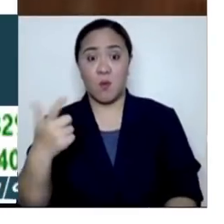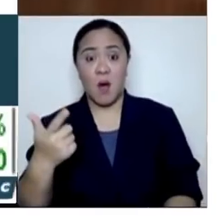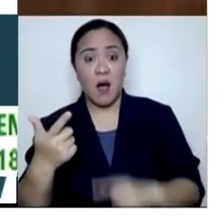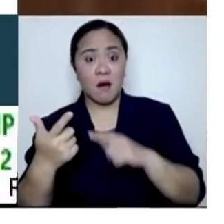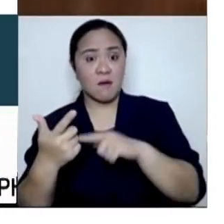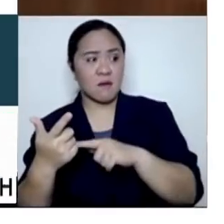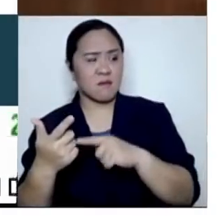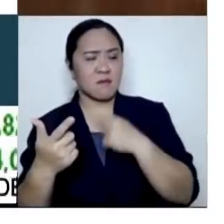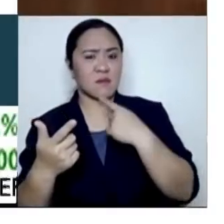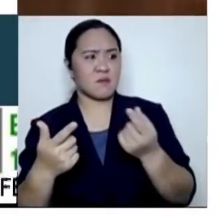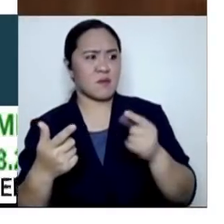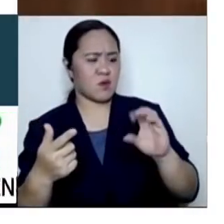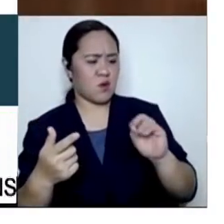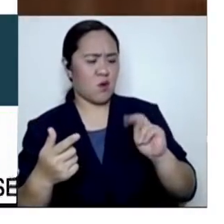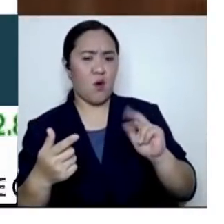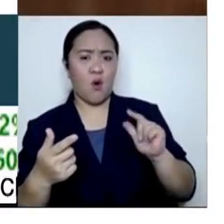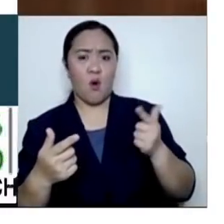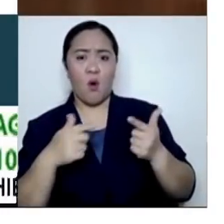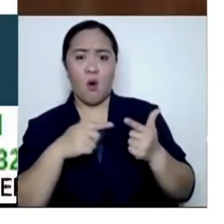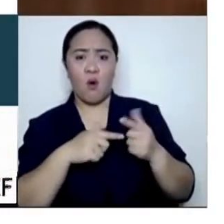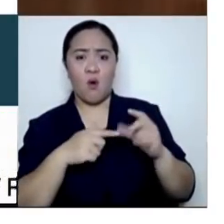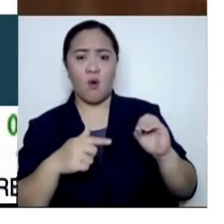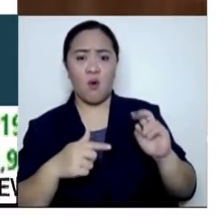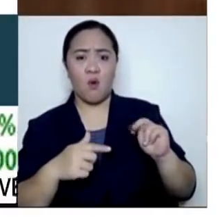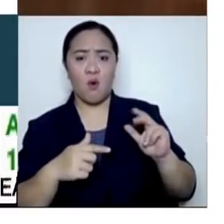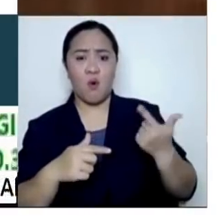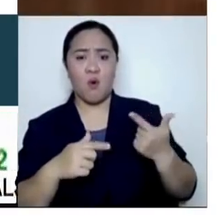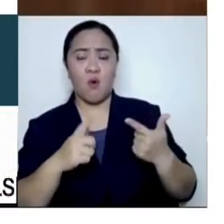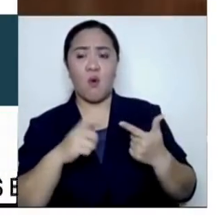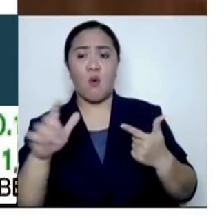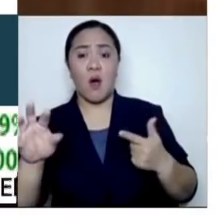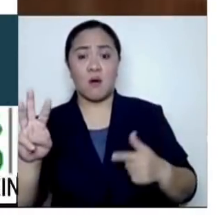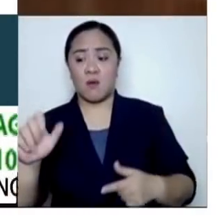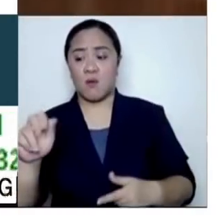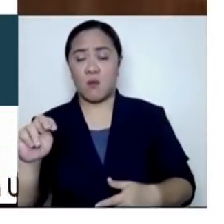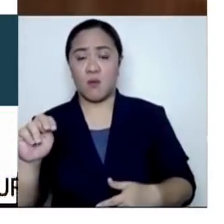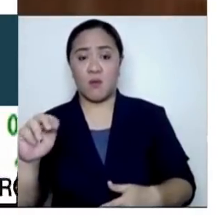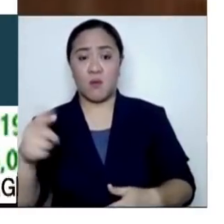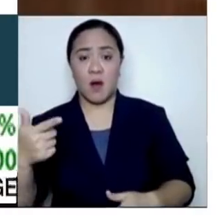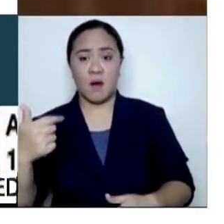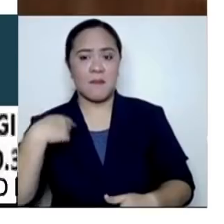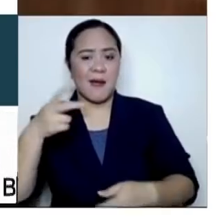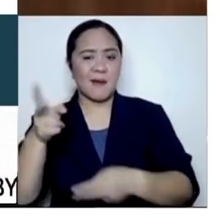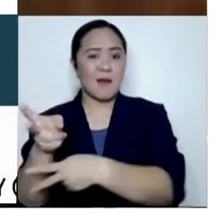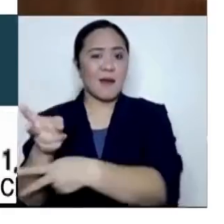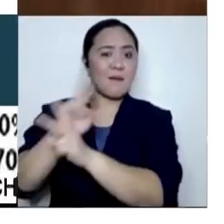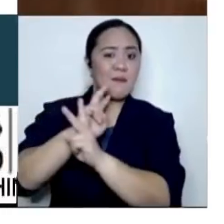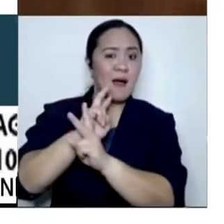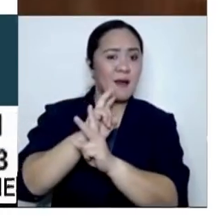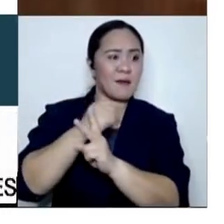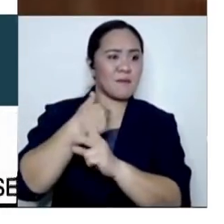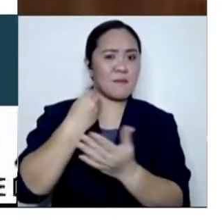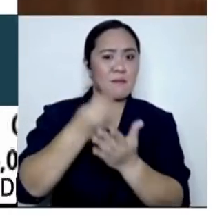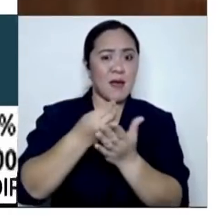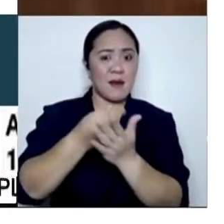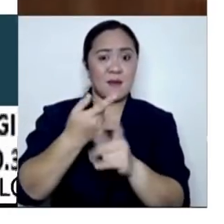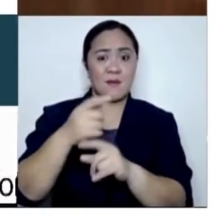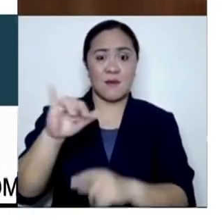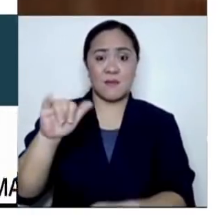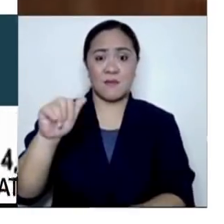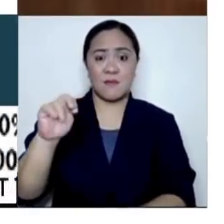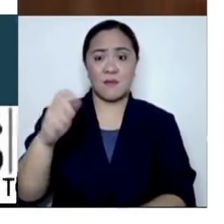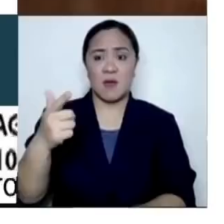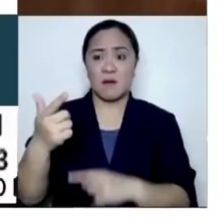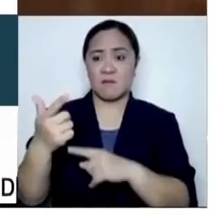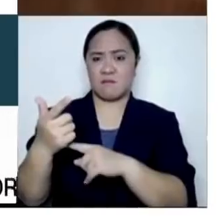want Lincolnong to be placing contempt. I will say, we borrowed money from Michael Yang. And then Michael Yang suddenly comes up and